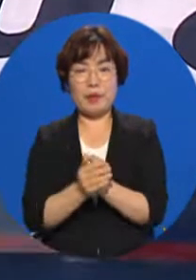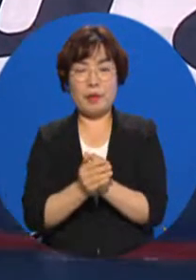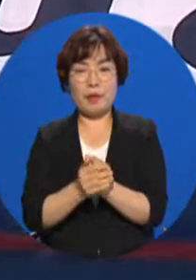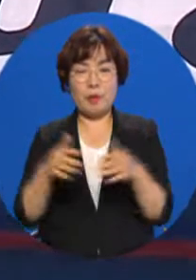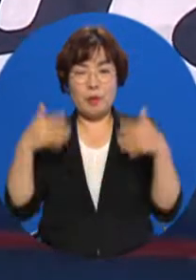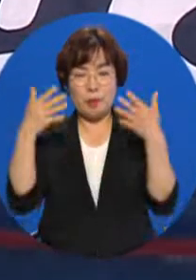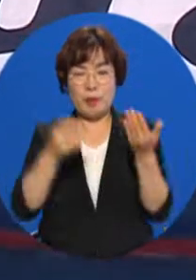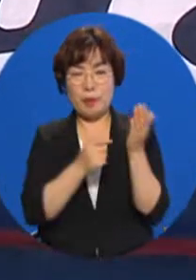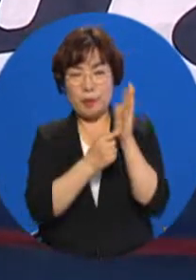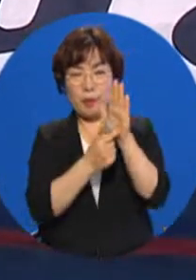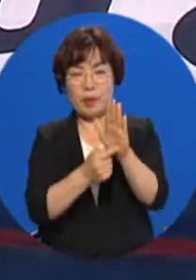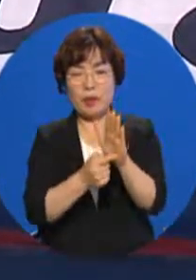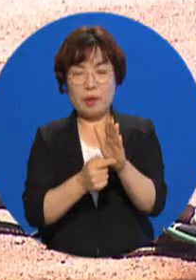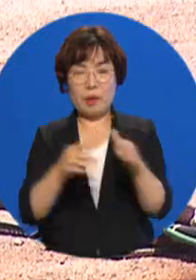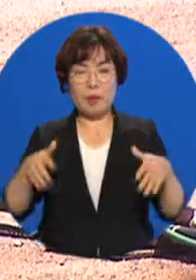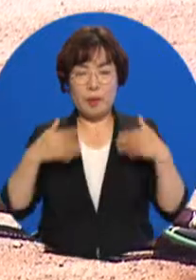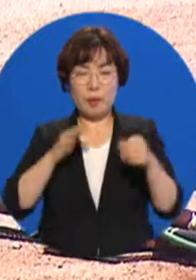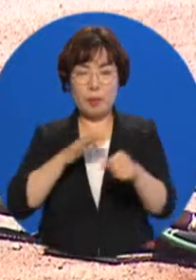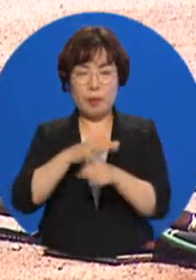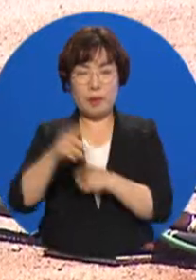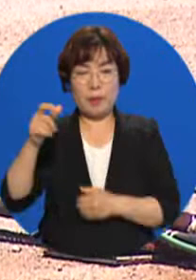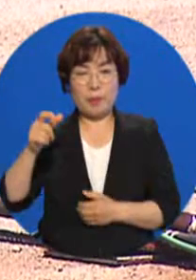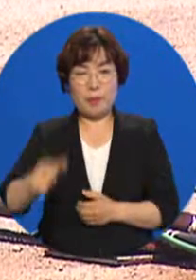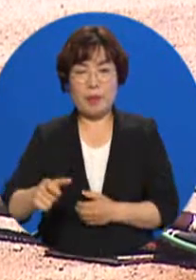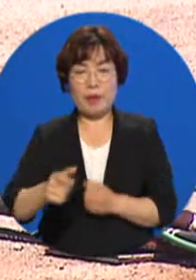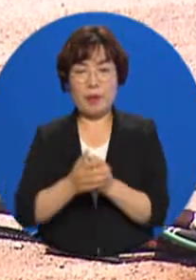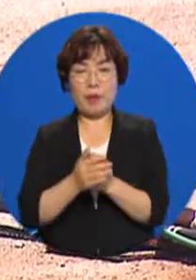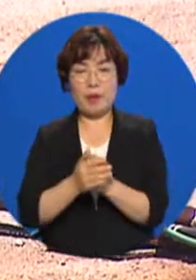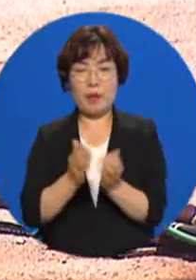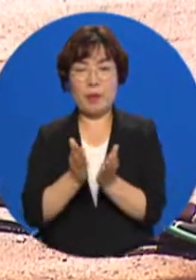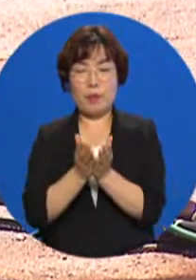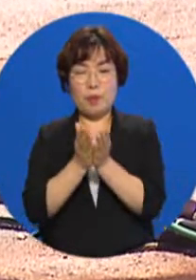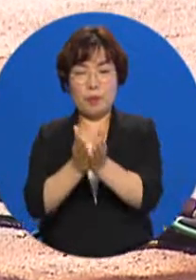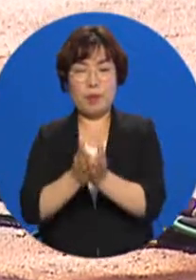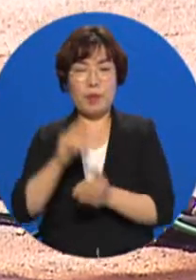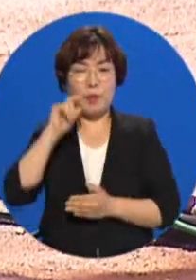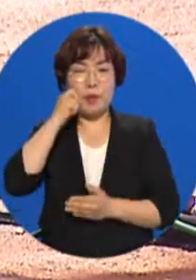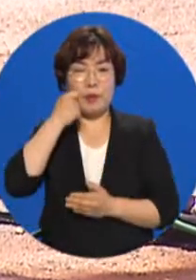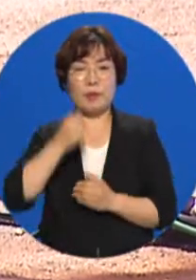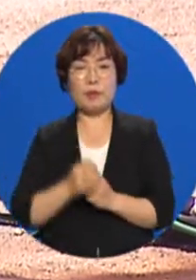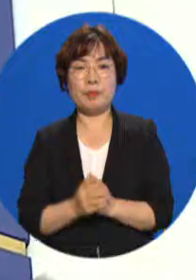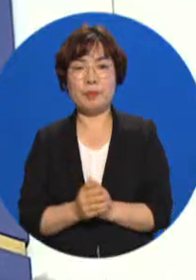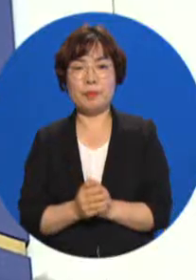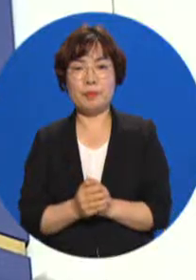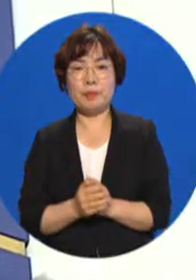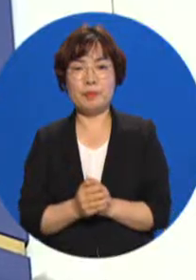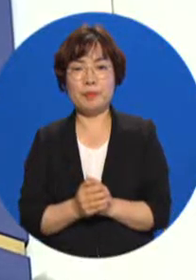기상특보는 물론 바람이나 파도가 조금만 강해도 운항하기가 어렵다는 겁니다.